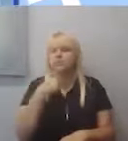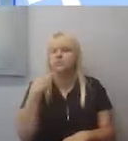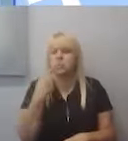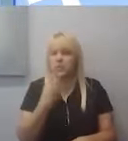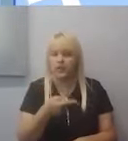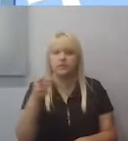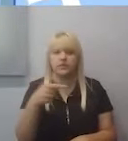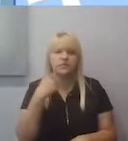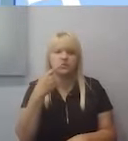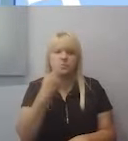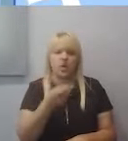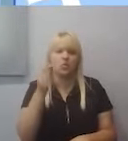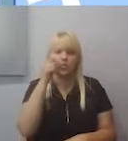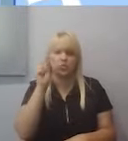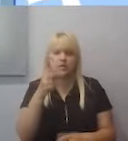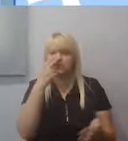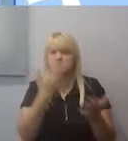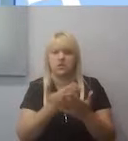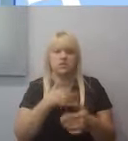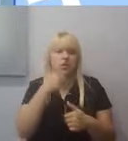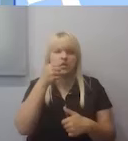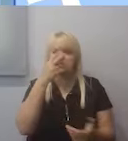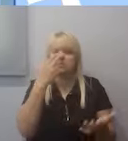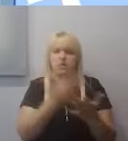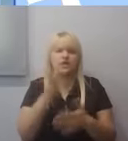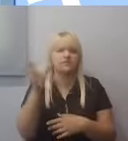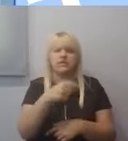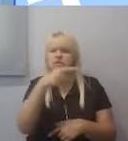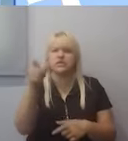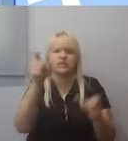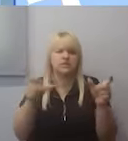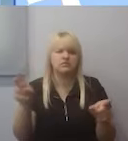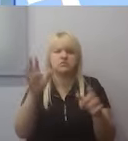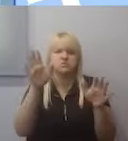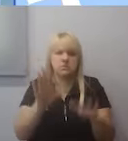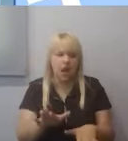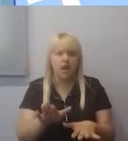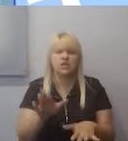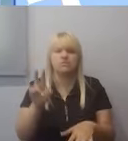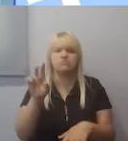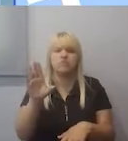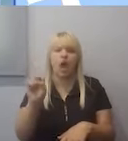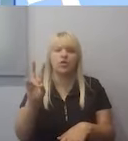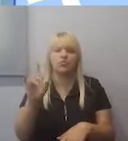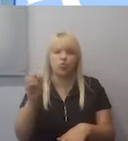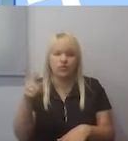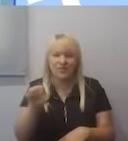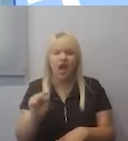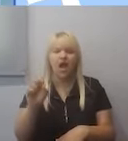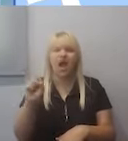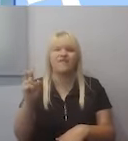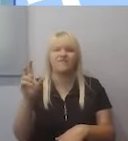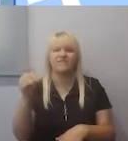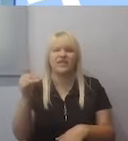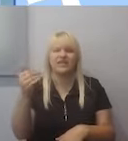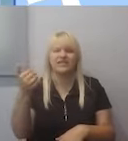piemērs ļoti labi rāda visi tie cilvēki kas paliek bahmuta es domāju labs piemērs avģijev ka līdz pēdējam brīdim es neiešu ārā jo